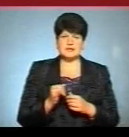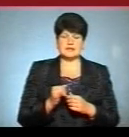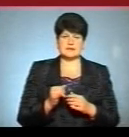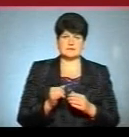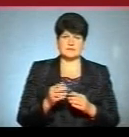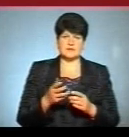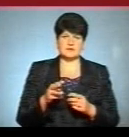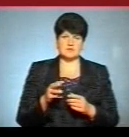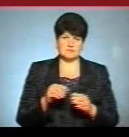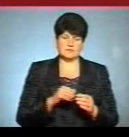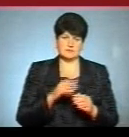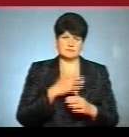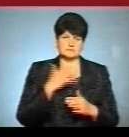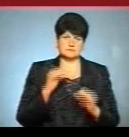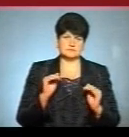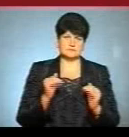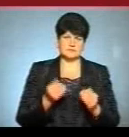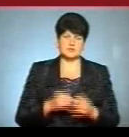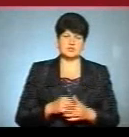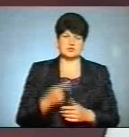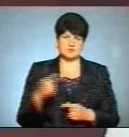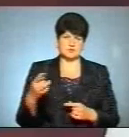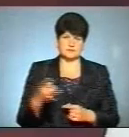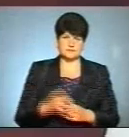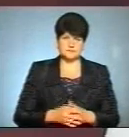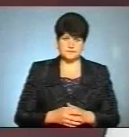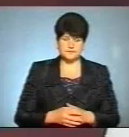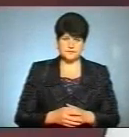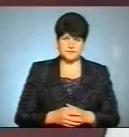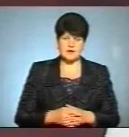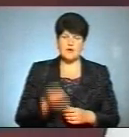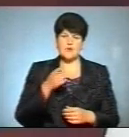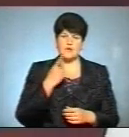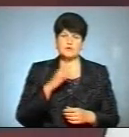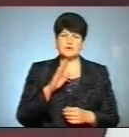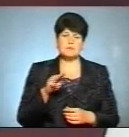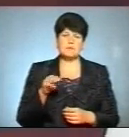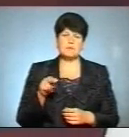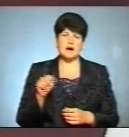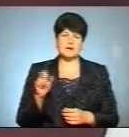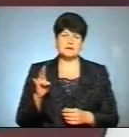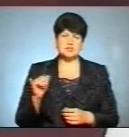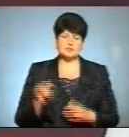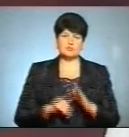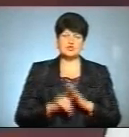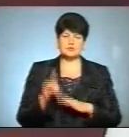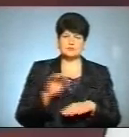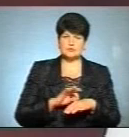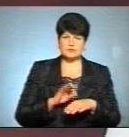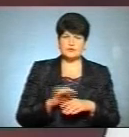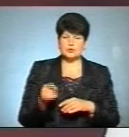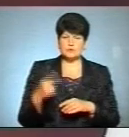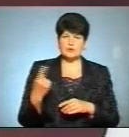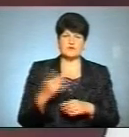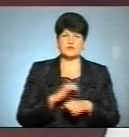Кременецькому, Монастирському та Шумському районах. За словами Володимира Паничева, від початку епідемії на Тернопільщині